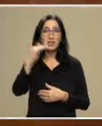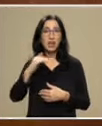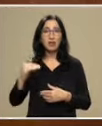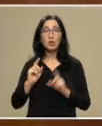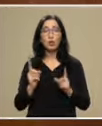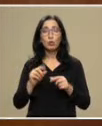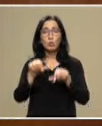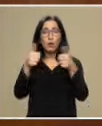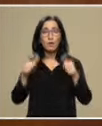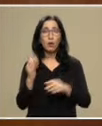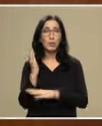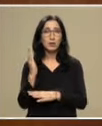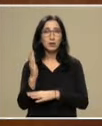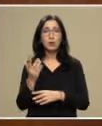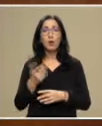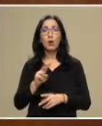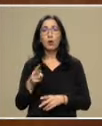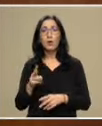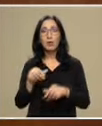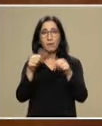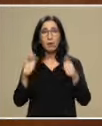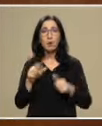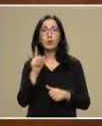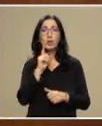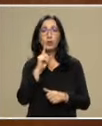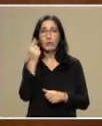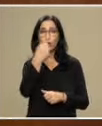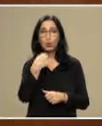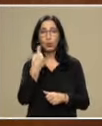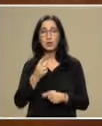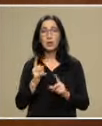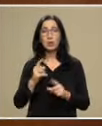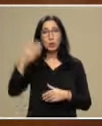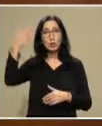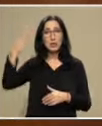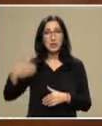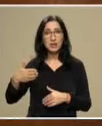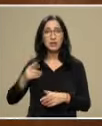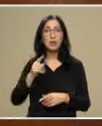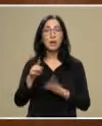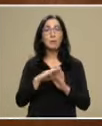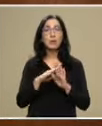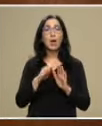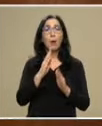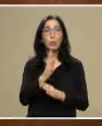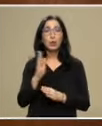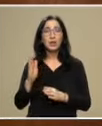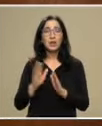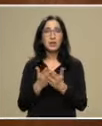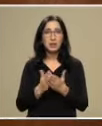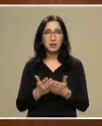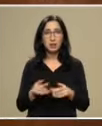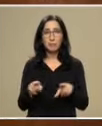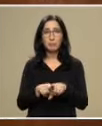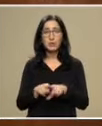са във форма на дърво или във форма на човешко лице, които са на стените. Там са подредени книги. Също